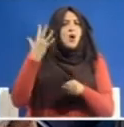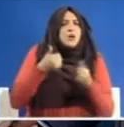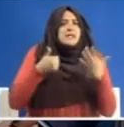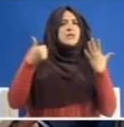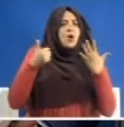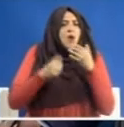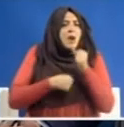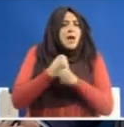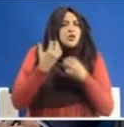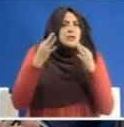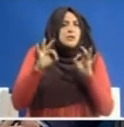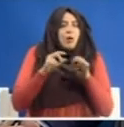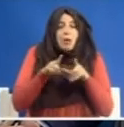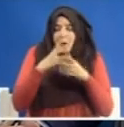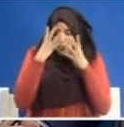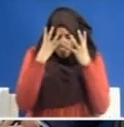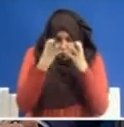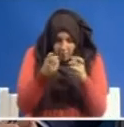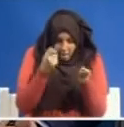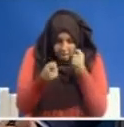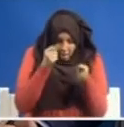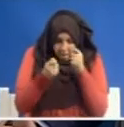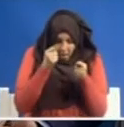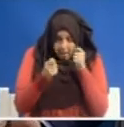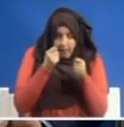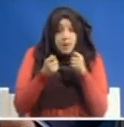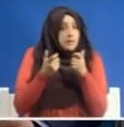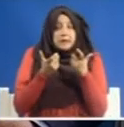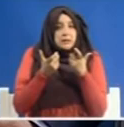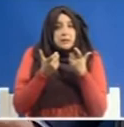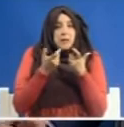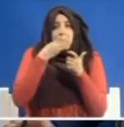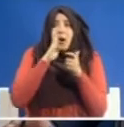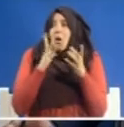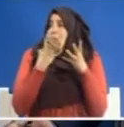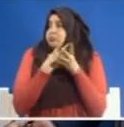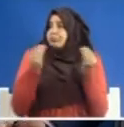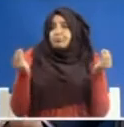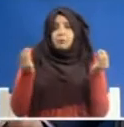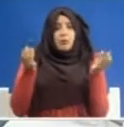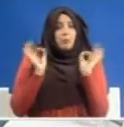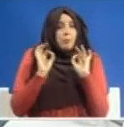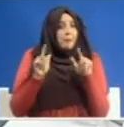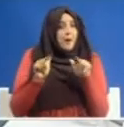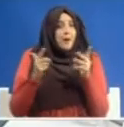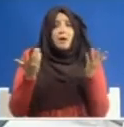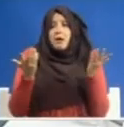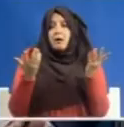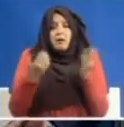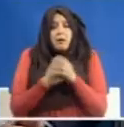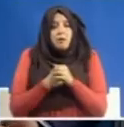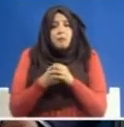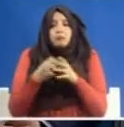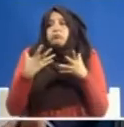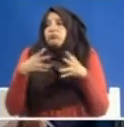6 إلى 10 يدمنون على هذه الوسائل في ظل غياب للأباء والأمهات بسبب أو بآخر،